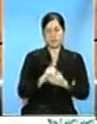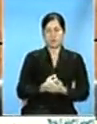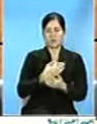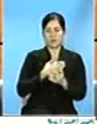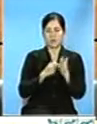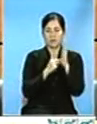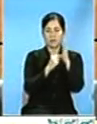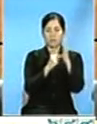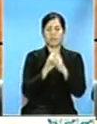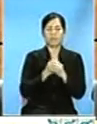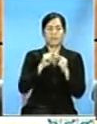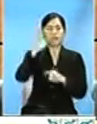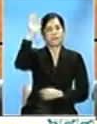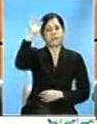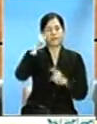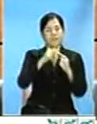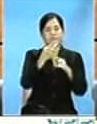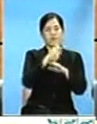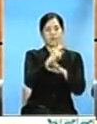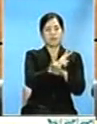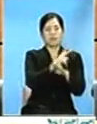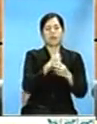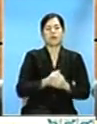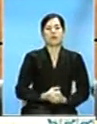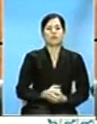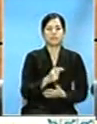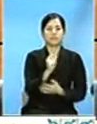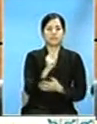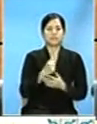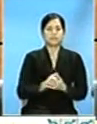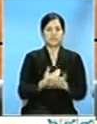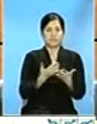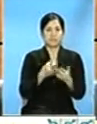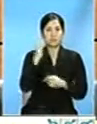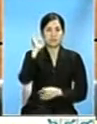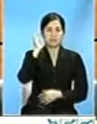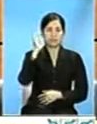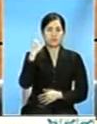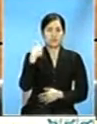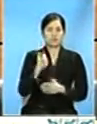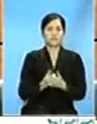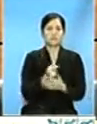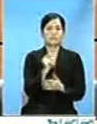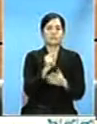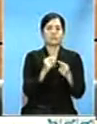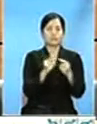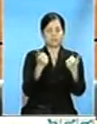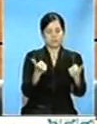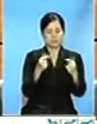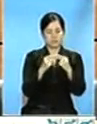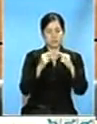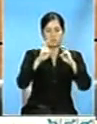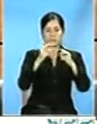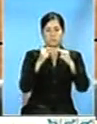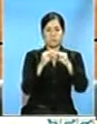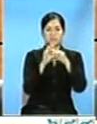เสียเวลาไปประท้วงเพื่อนสมาชิกที่อภิปรายอยู่เพราะว่าท่านอภิปรายผมไม่เข้าใจว่าประเด็นมันเกี่ยวข้องกับการ